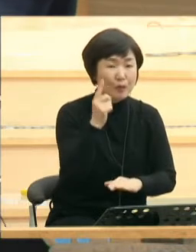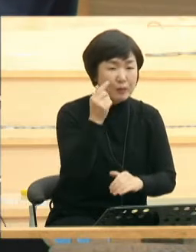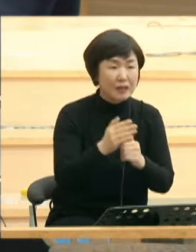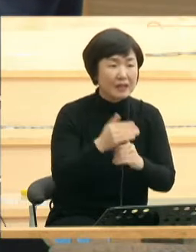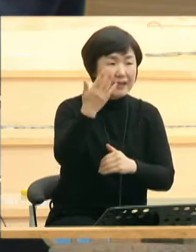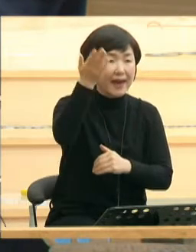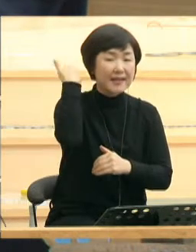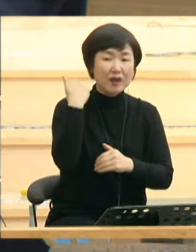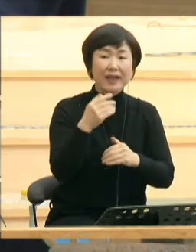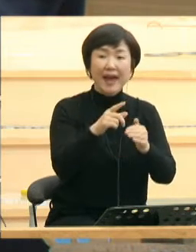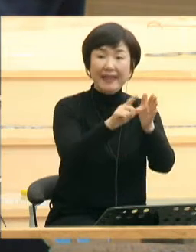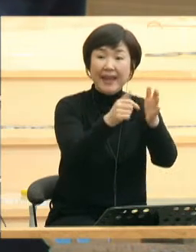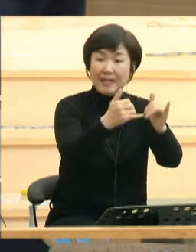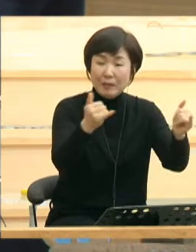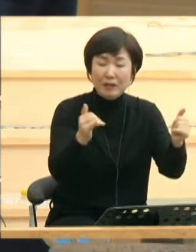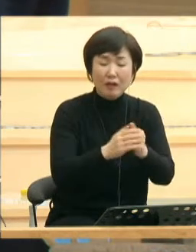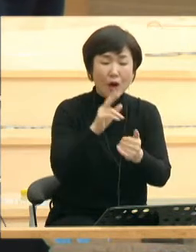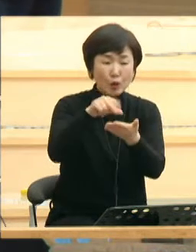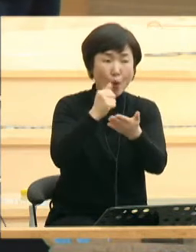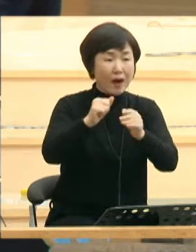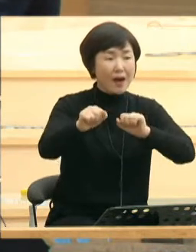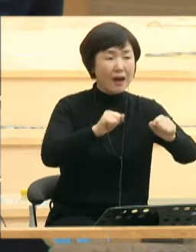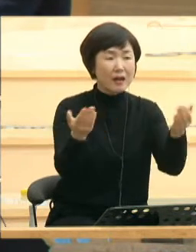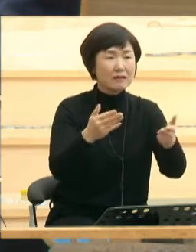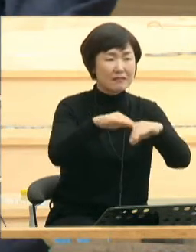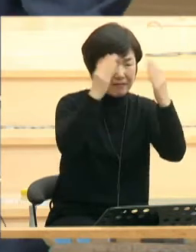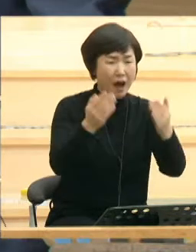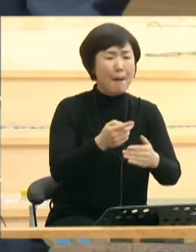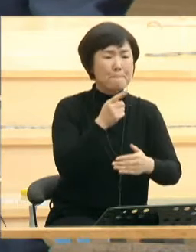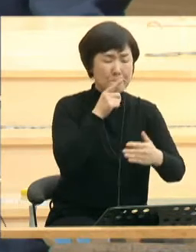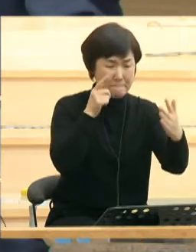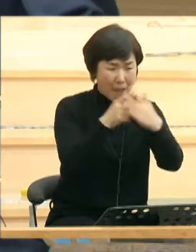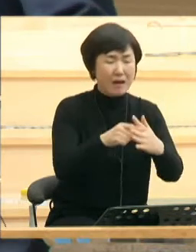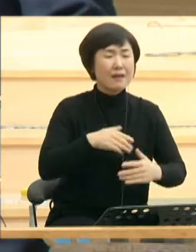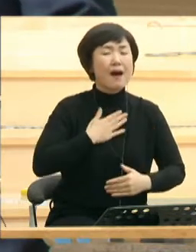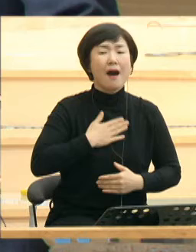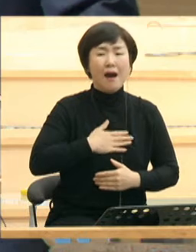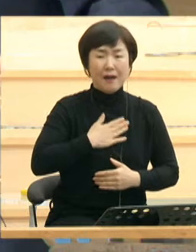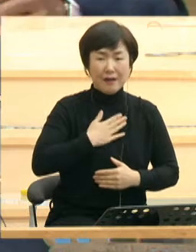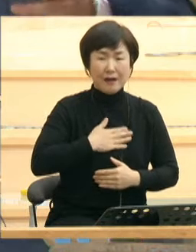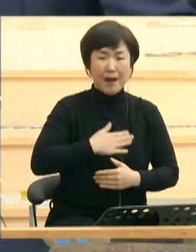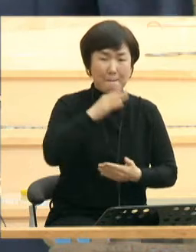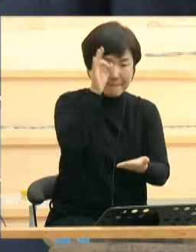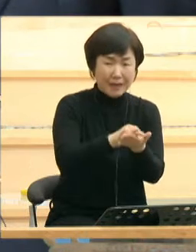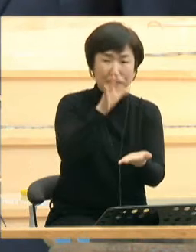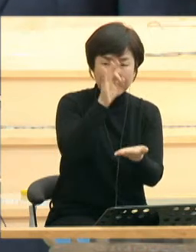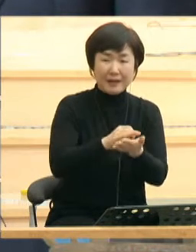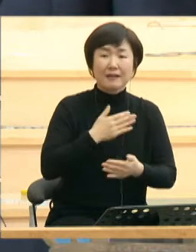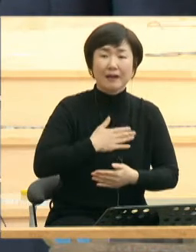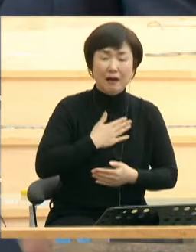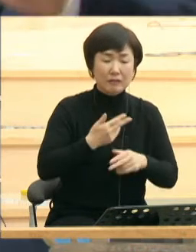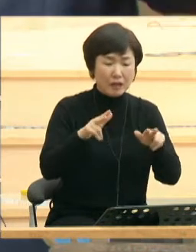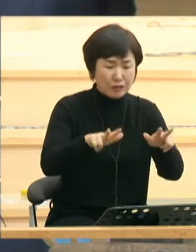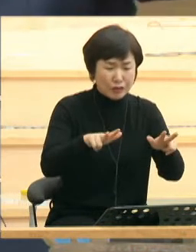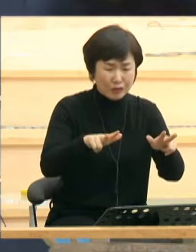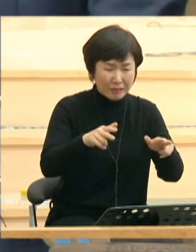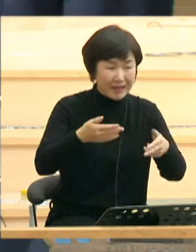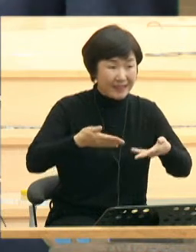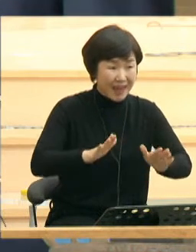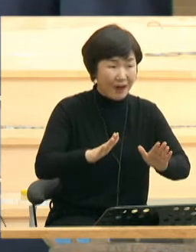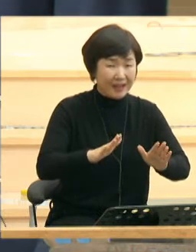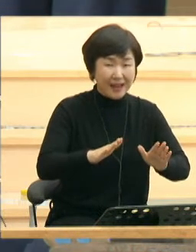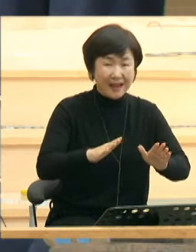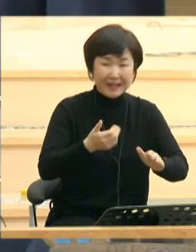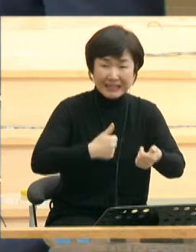여호와께서 행하신 일들을 아라고 알았는데 지금 세대는 몰랐다는